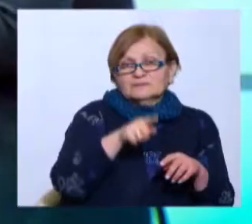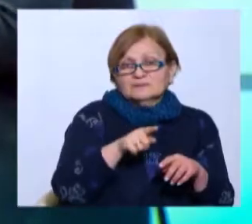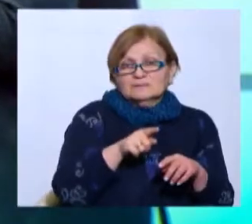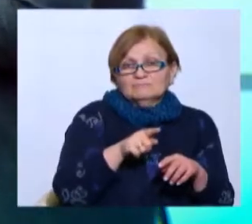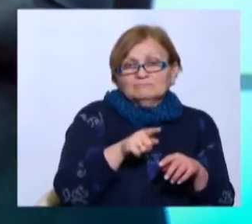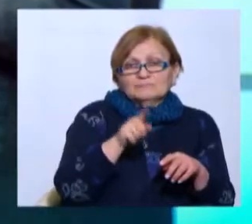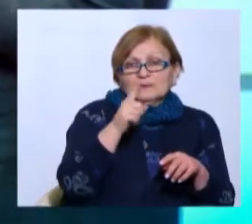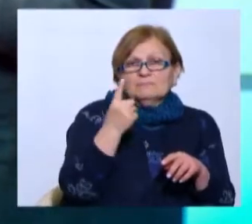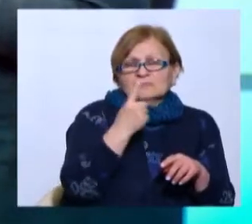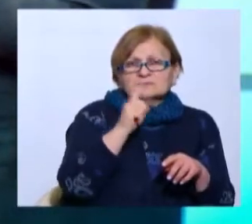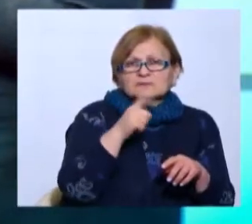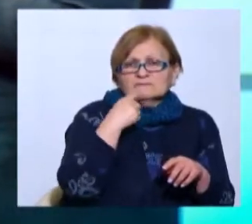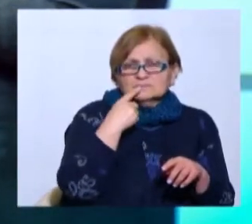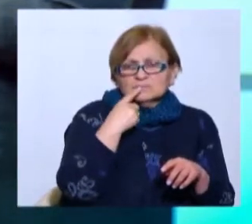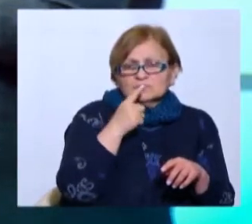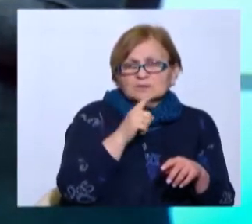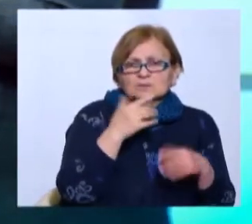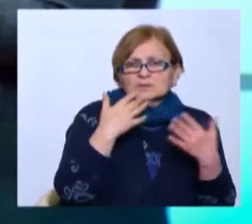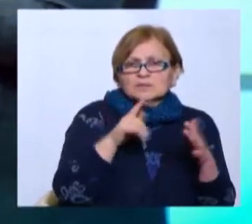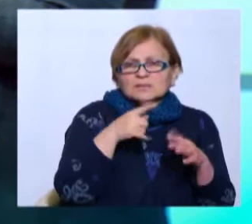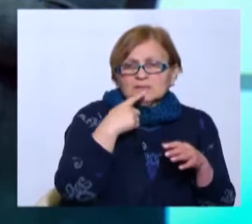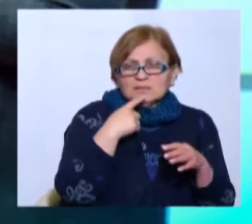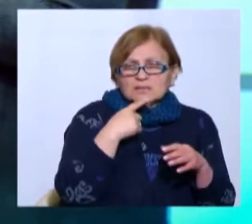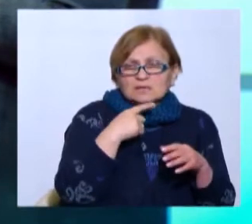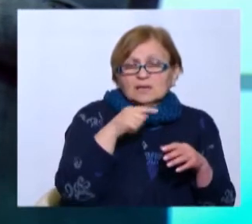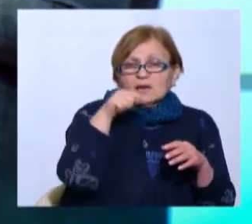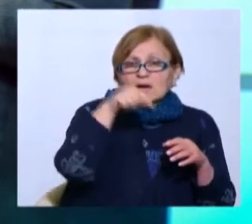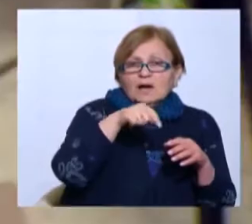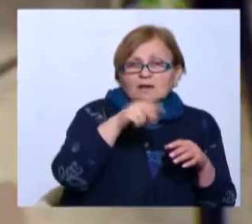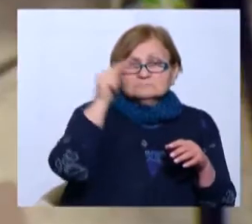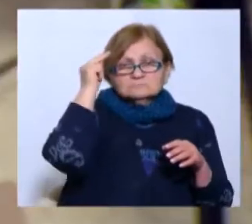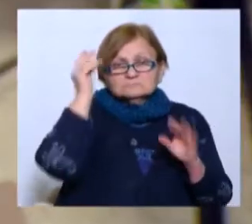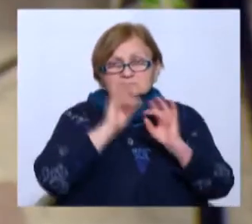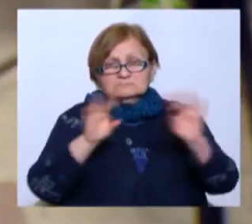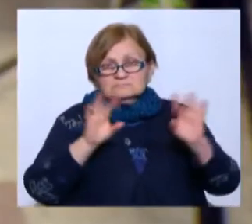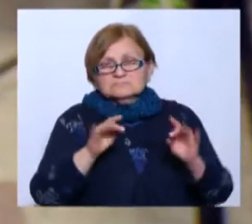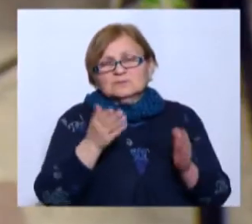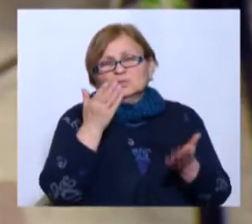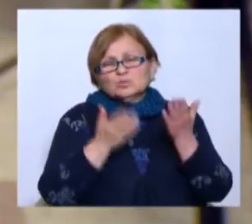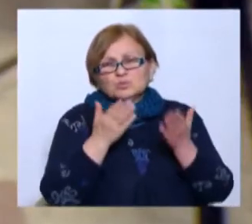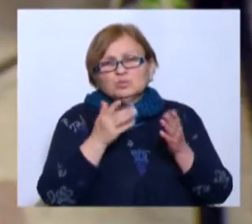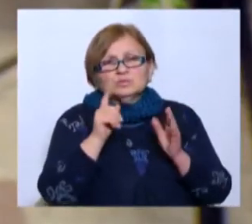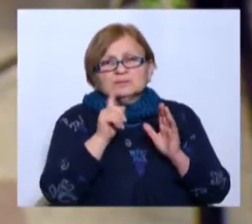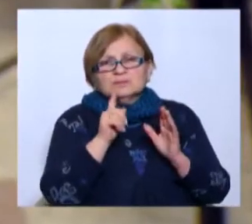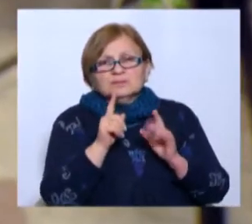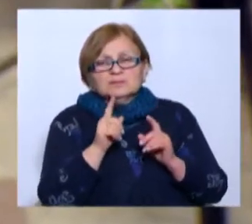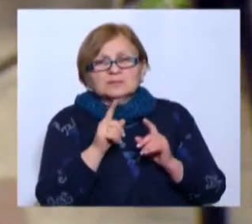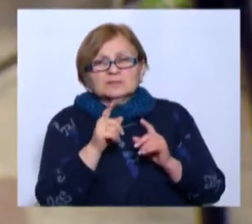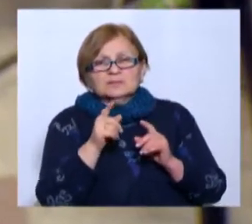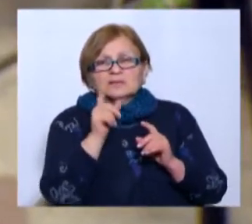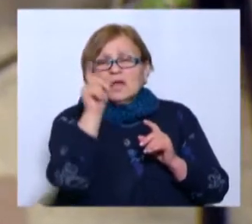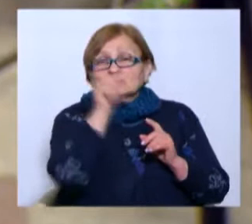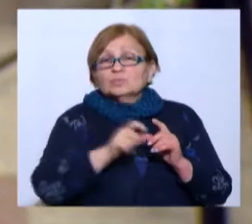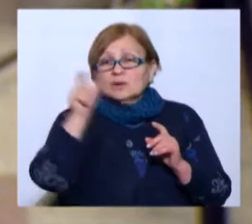ჩვენ პირველ არგუმენტში უნდა მოვიყვანოთ უკვე აი ამ ნაწარმოებიდან თუ ჩვენ თუ კი იმ დავალებას შეასრულებთ გალაქტიონ